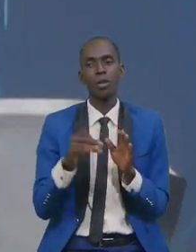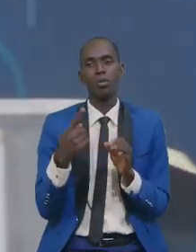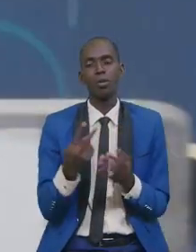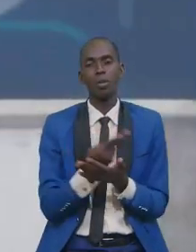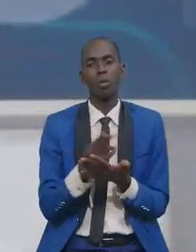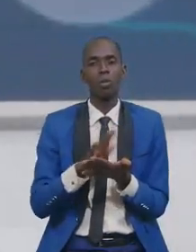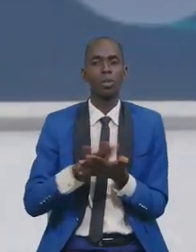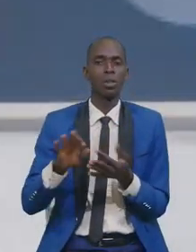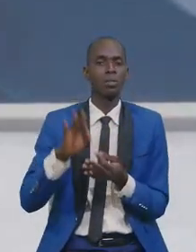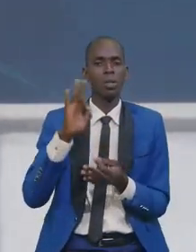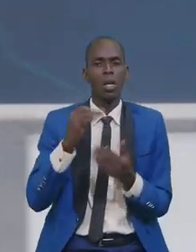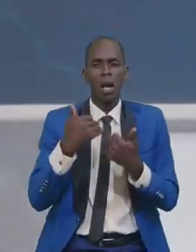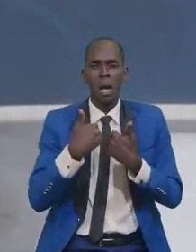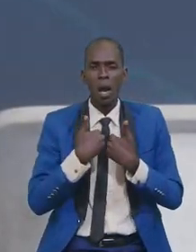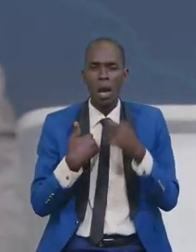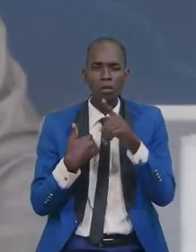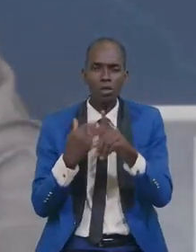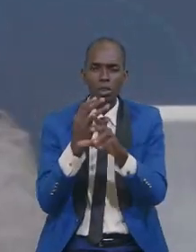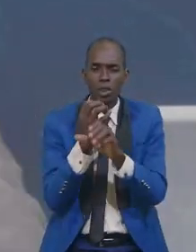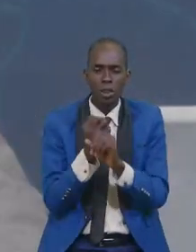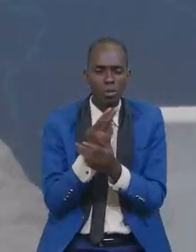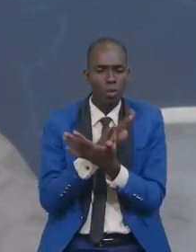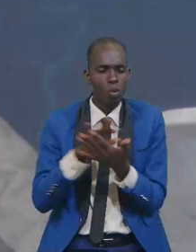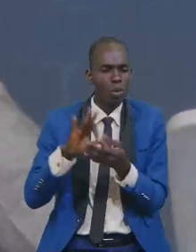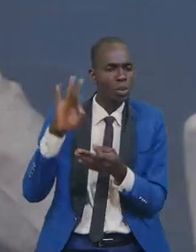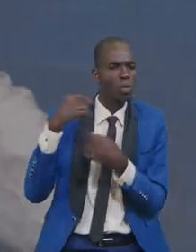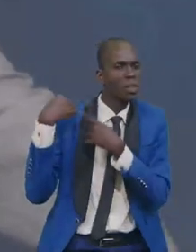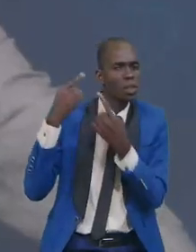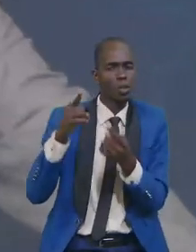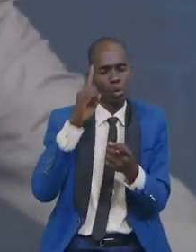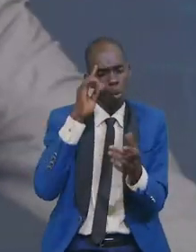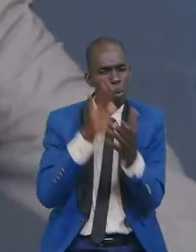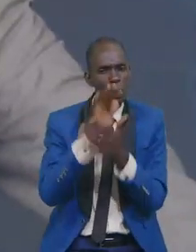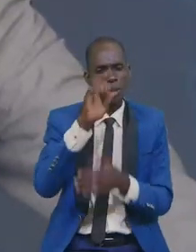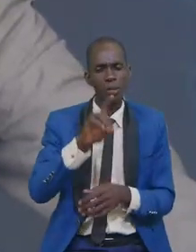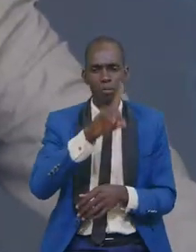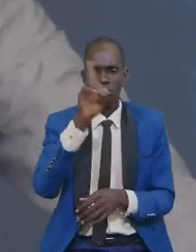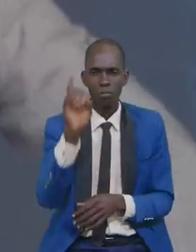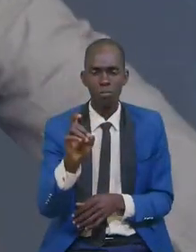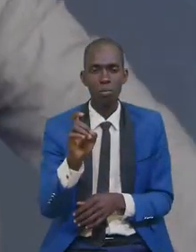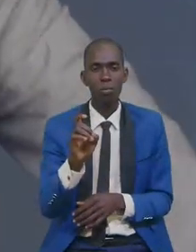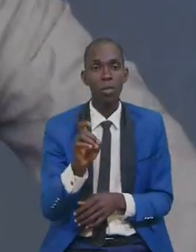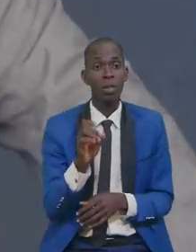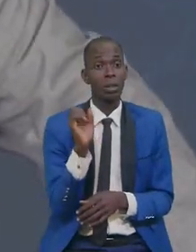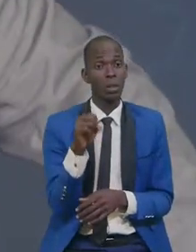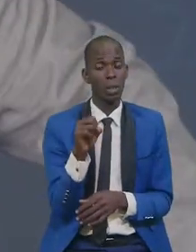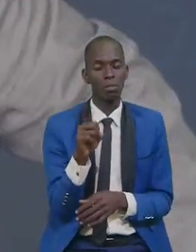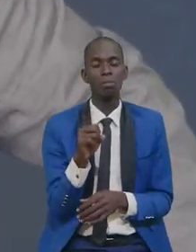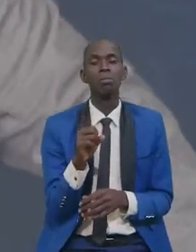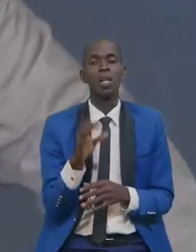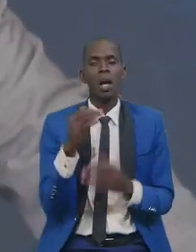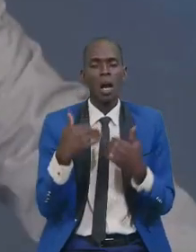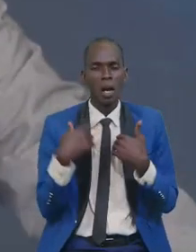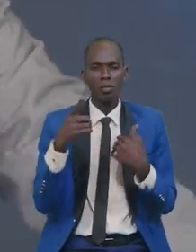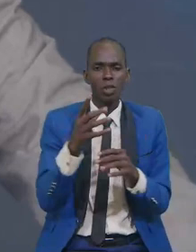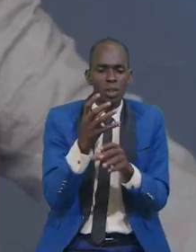Saint-Esprit. Est-ce que vous avez reçu le Saint-Esprit depuis que vous avez cru? Je suis sauvé. Bon. Est-ce que vous